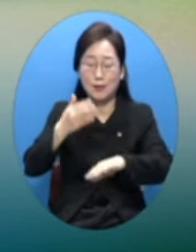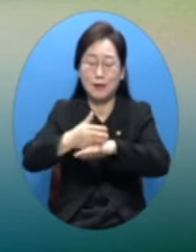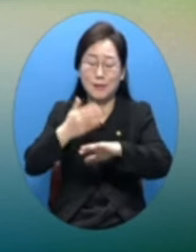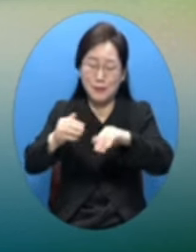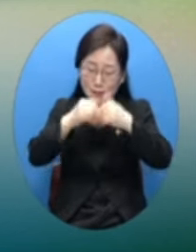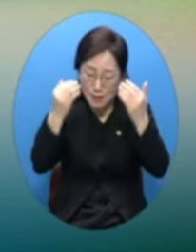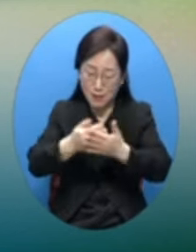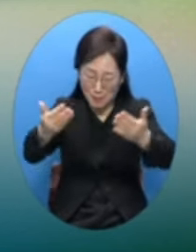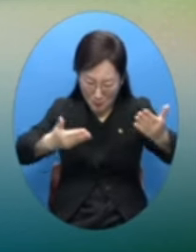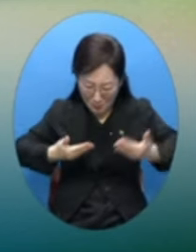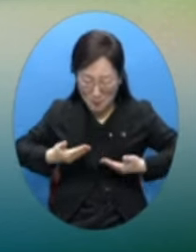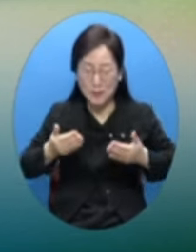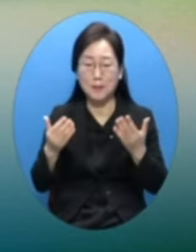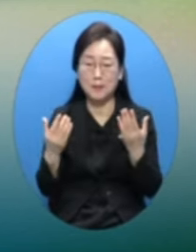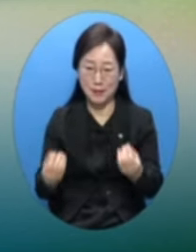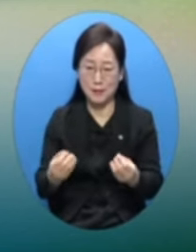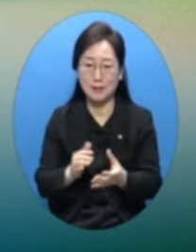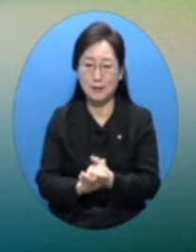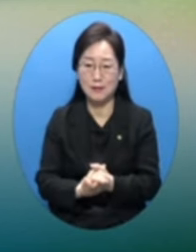다 받았습니다.